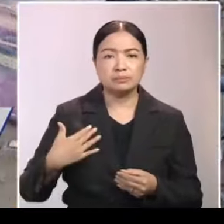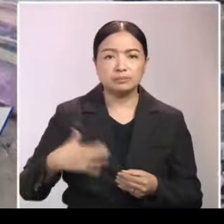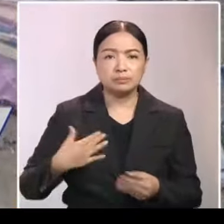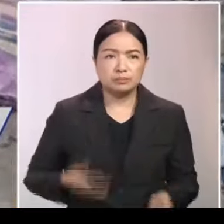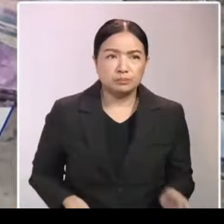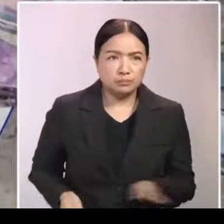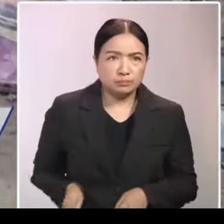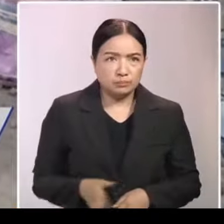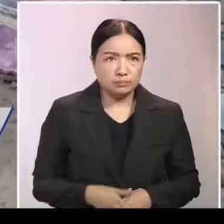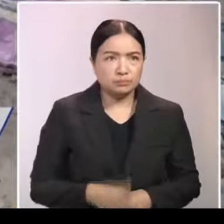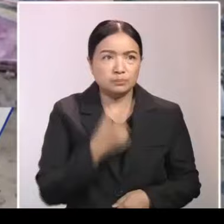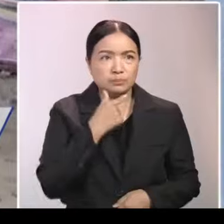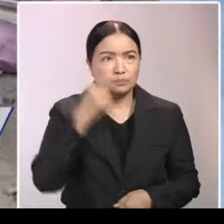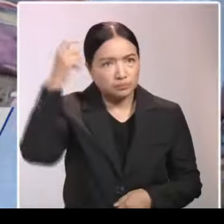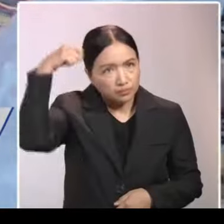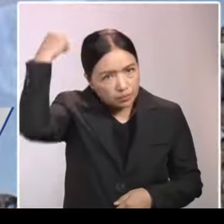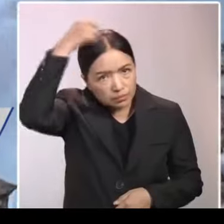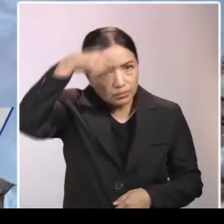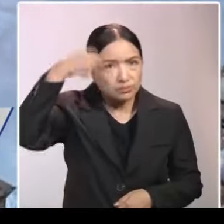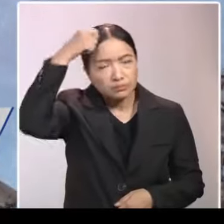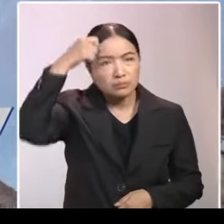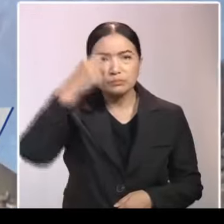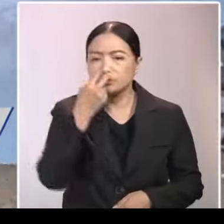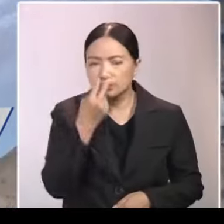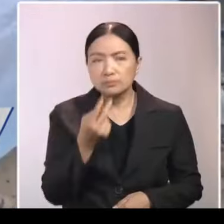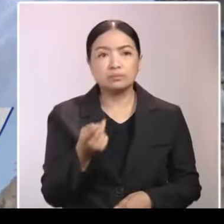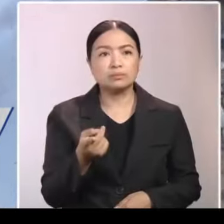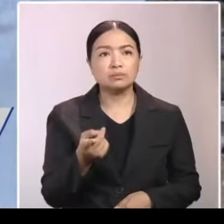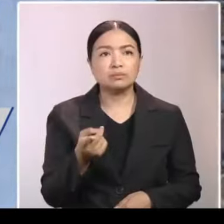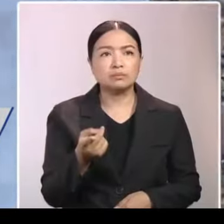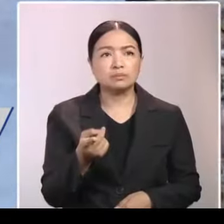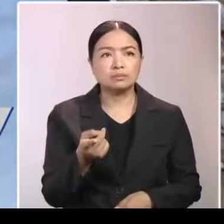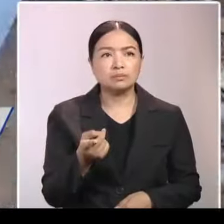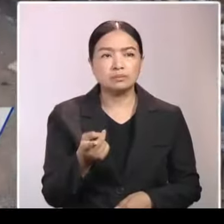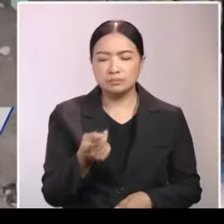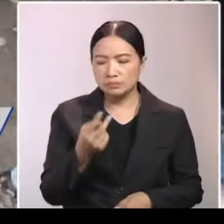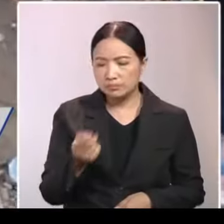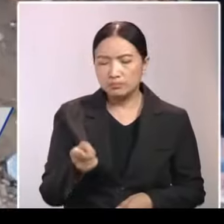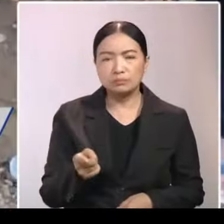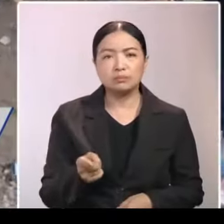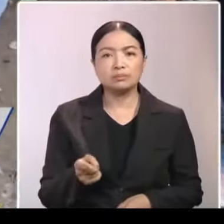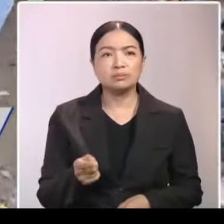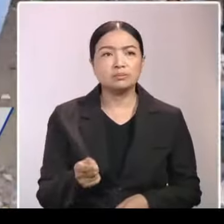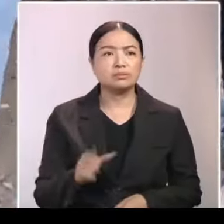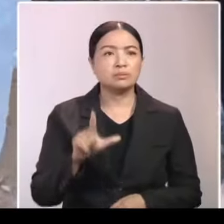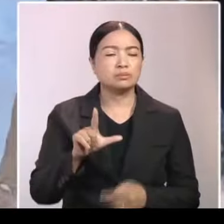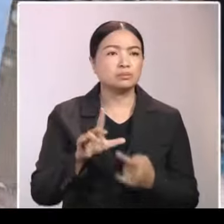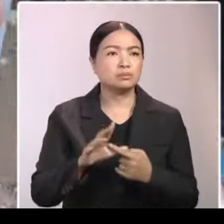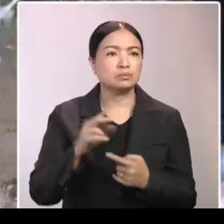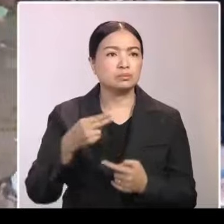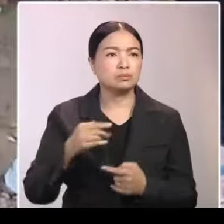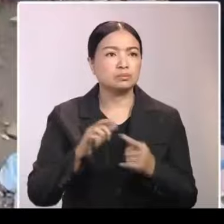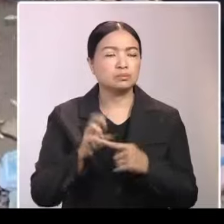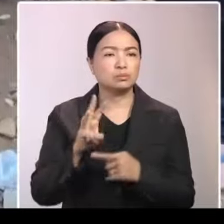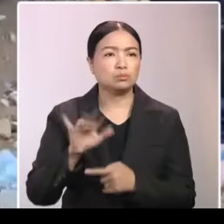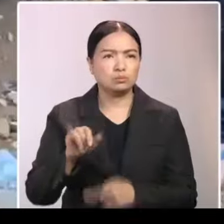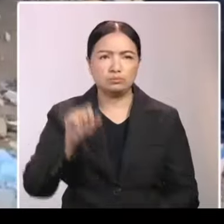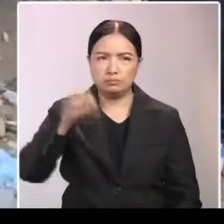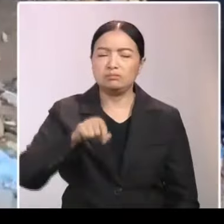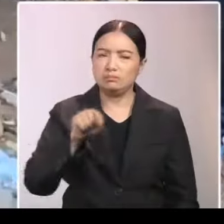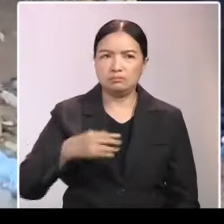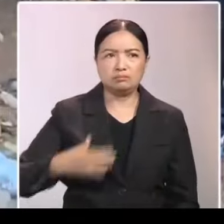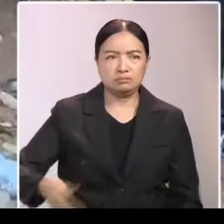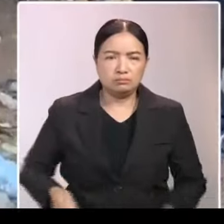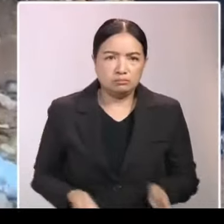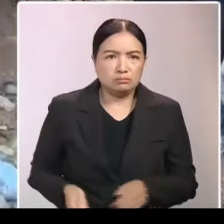สีแดงผ้าโพกหัวนี่ฮะอยู่ริมฝั่งลำห้วยแม่สามแลบญาติบอกเลยว่าเนี่ยคือ